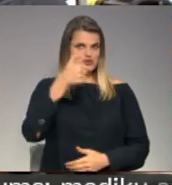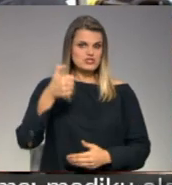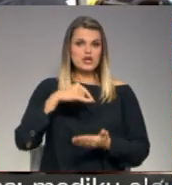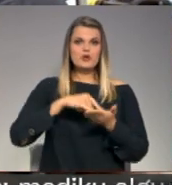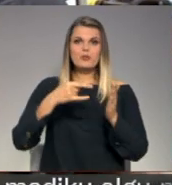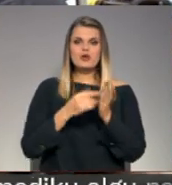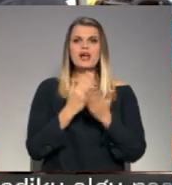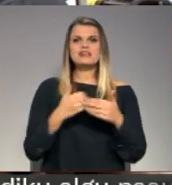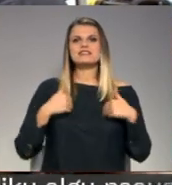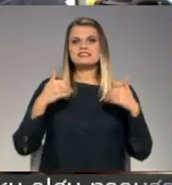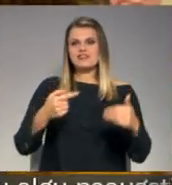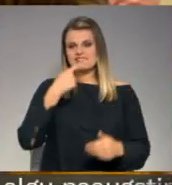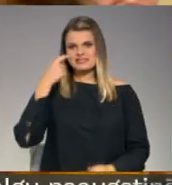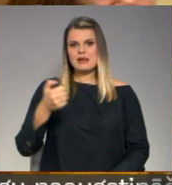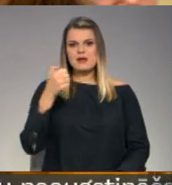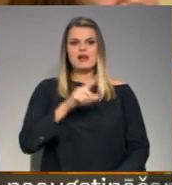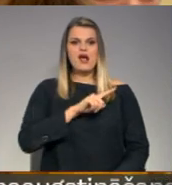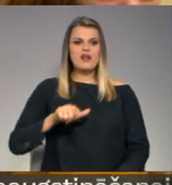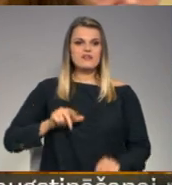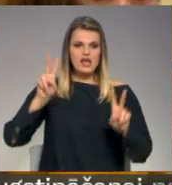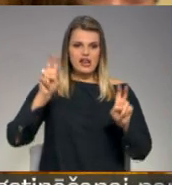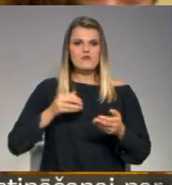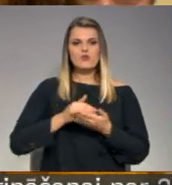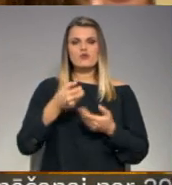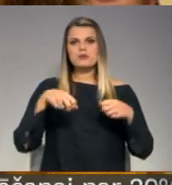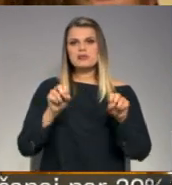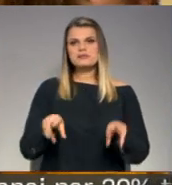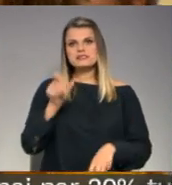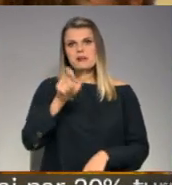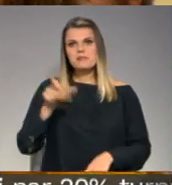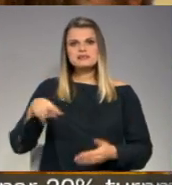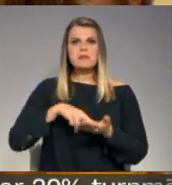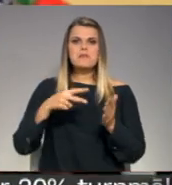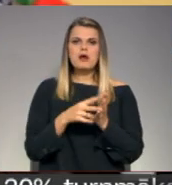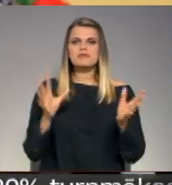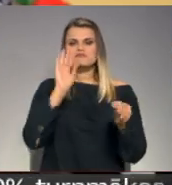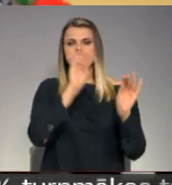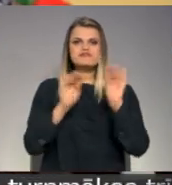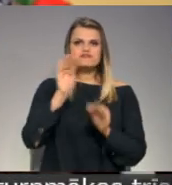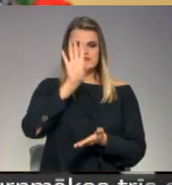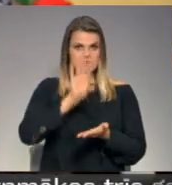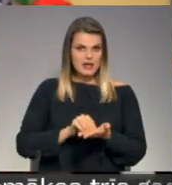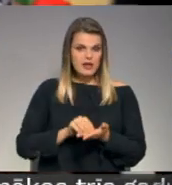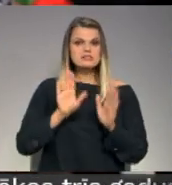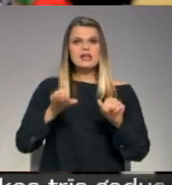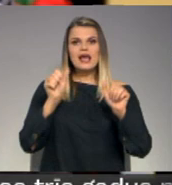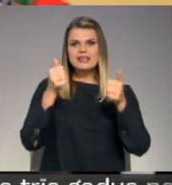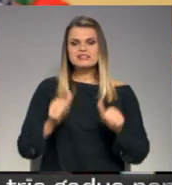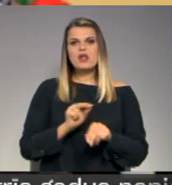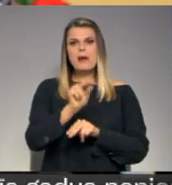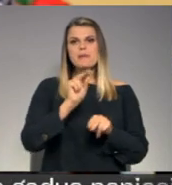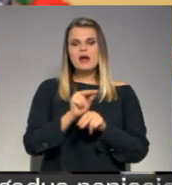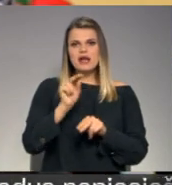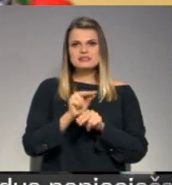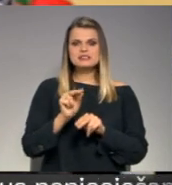projekta Esi sveicināta 100 gadus Latvija turpinājumā speciālisti plāno apkopot daudzo gadu gaitā uzkrāto pieredzi, lai izveidotu